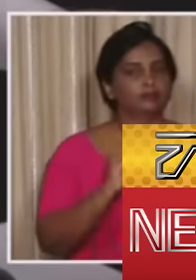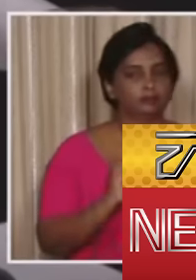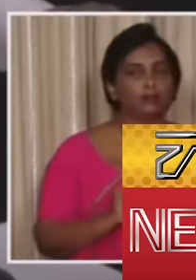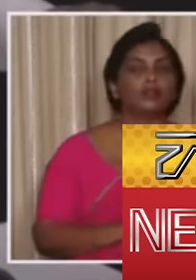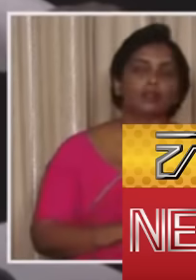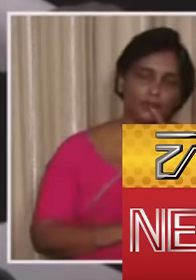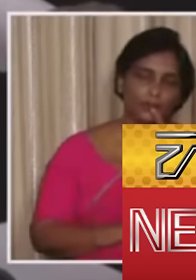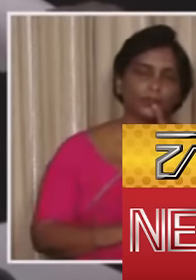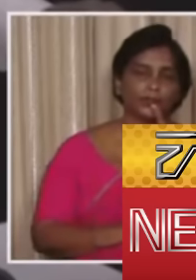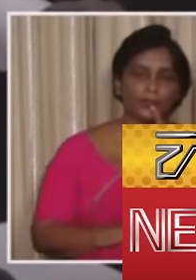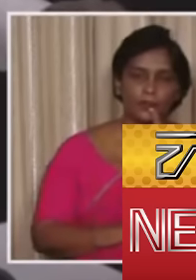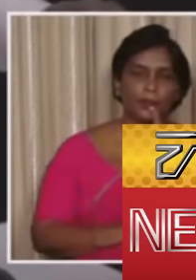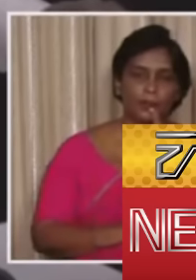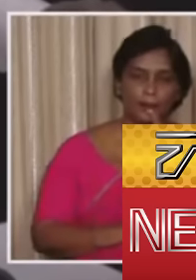ඔව්.